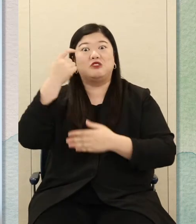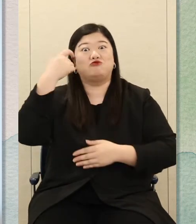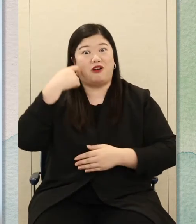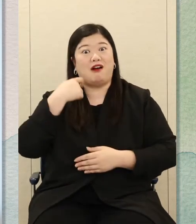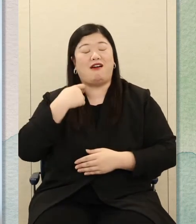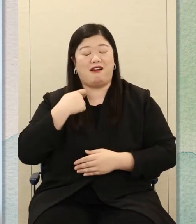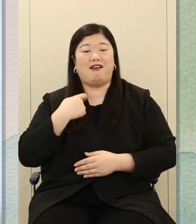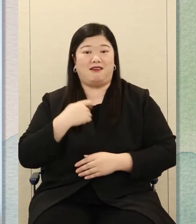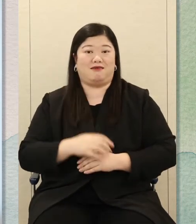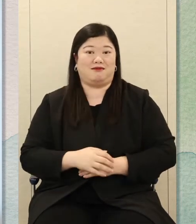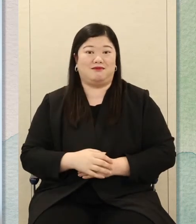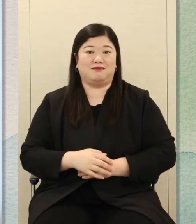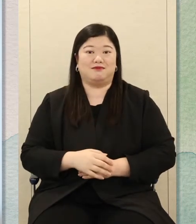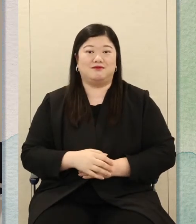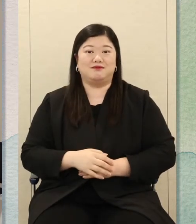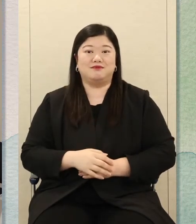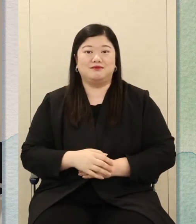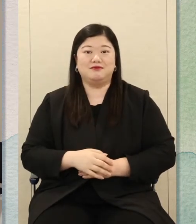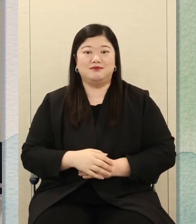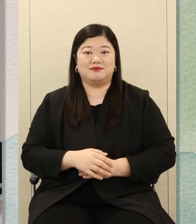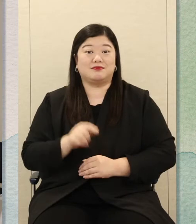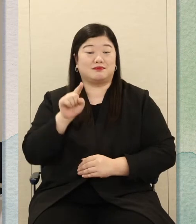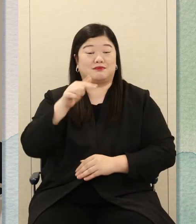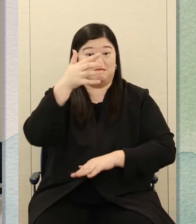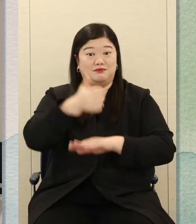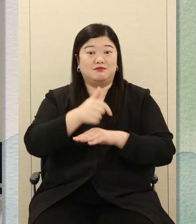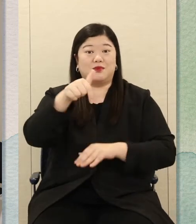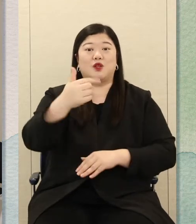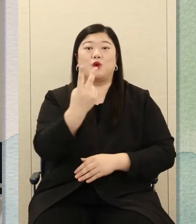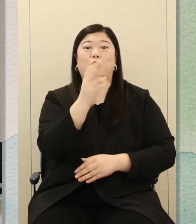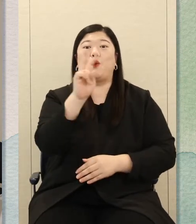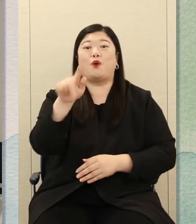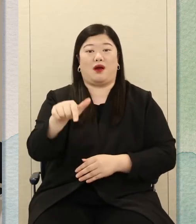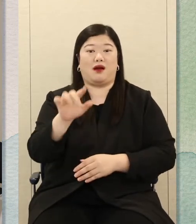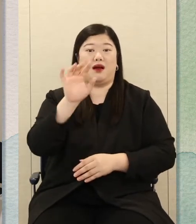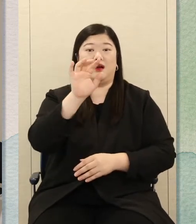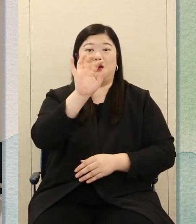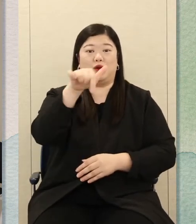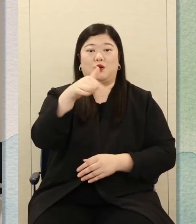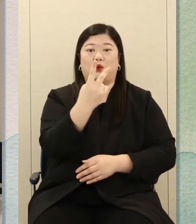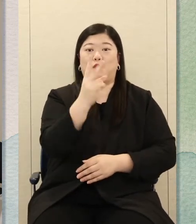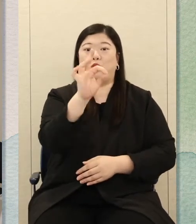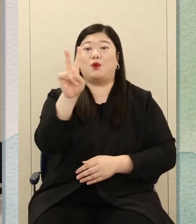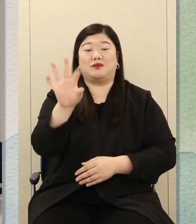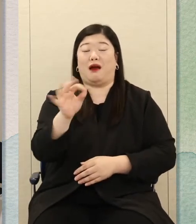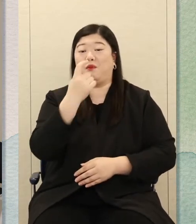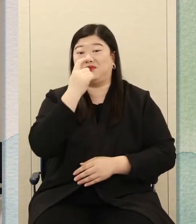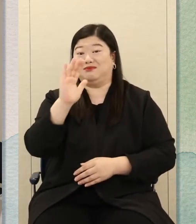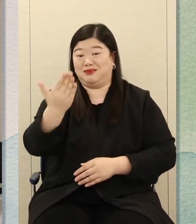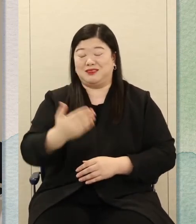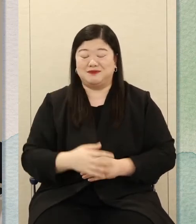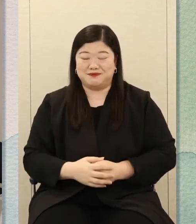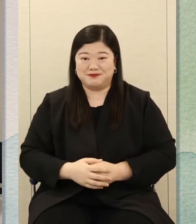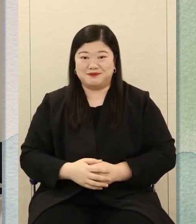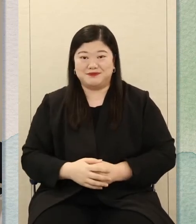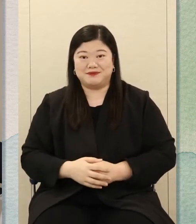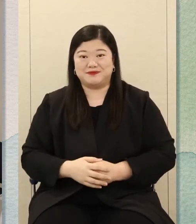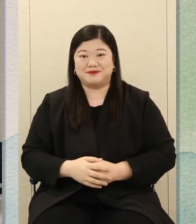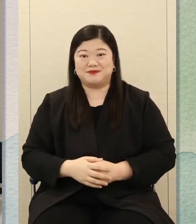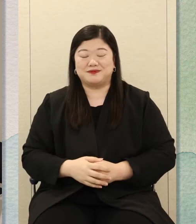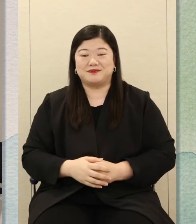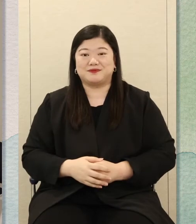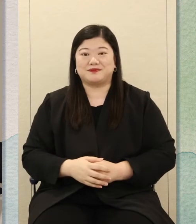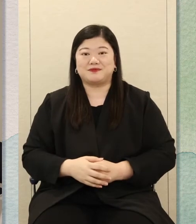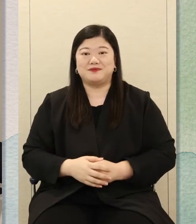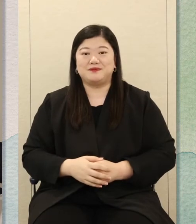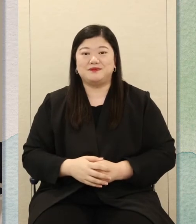바로 고향이라고 그래요. 예, 자기가 한 단계 높은 수준의 사람이 되는 거죠.